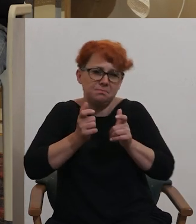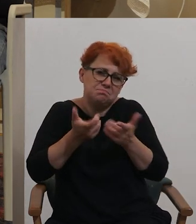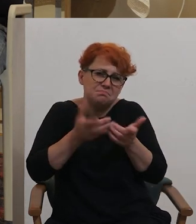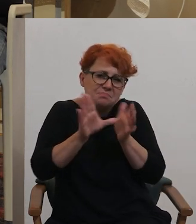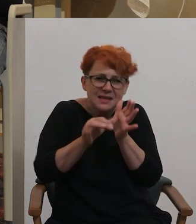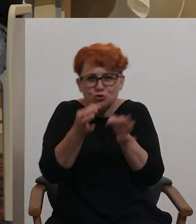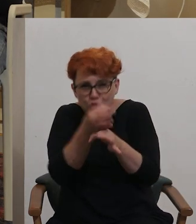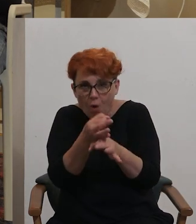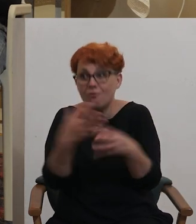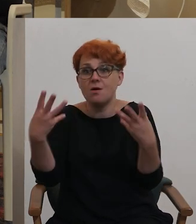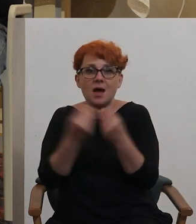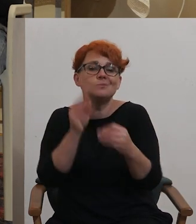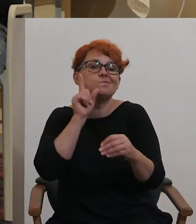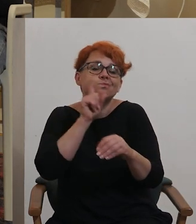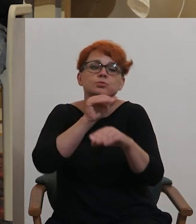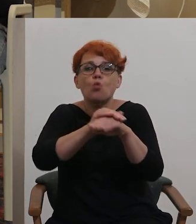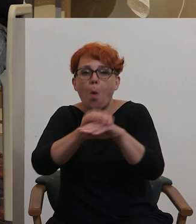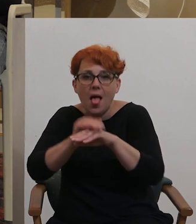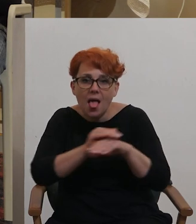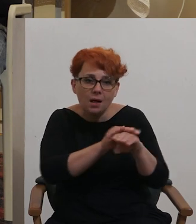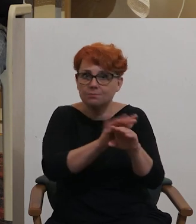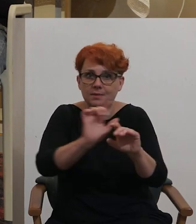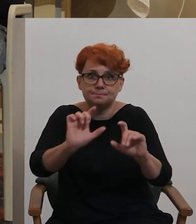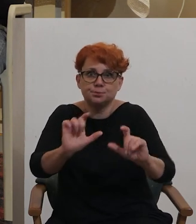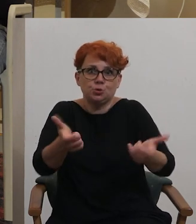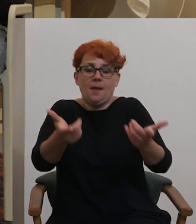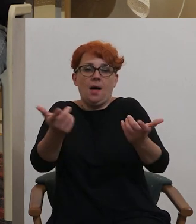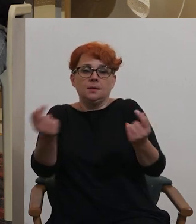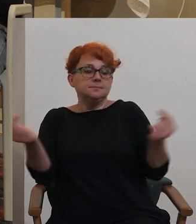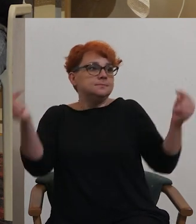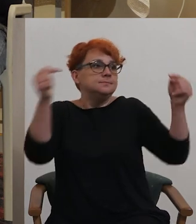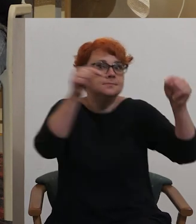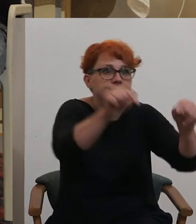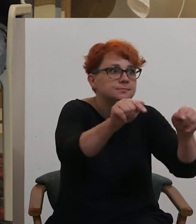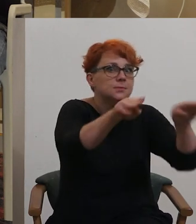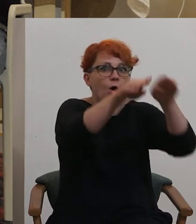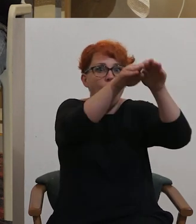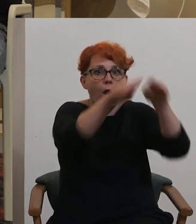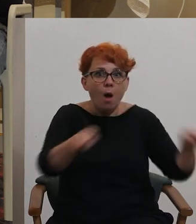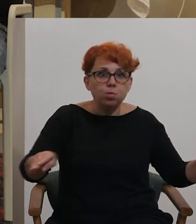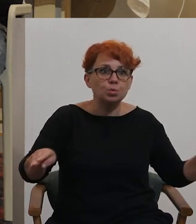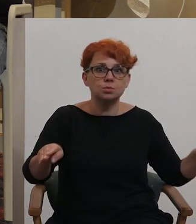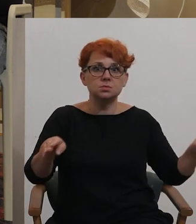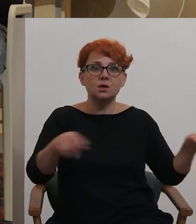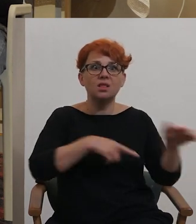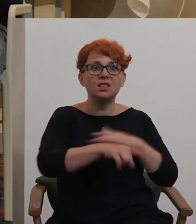kolegami zupełnie przypadkowo weszli do obozu